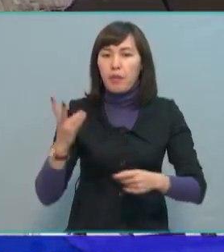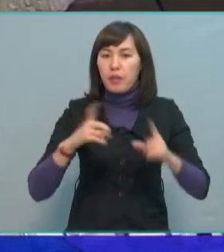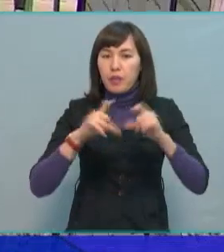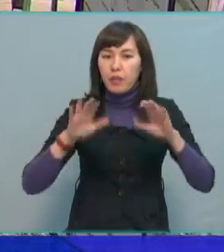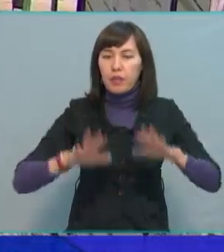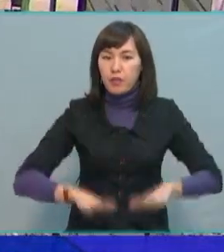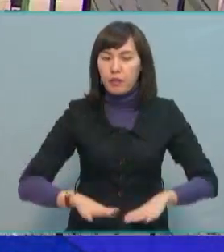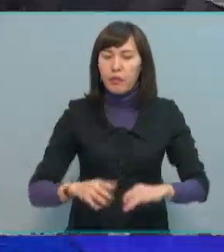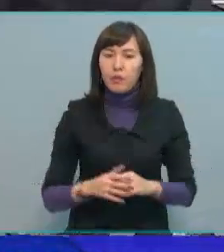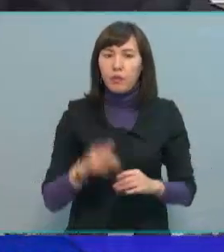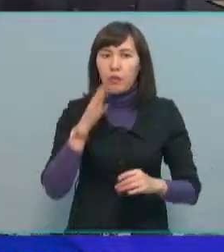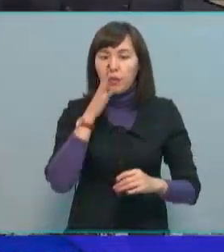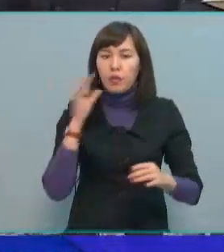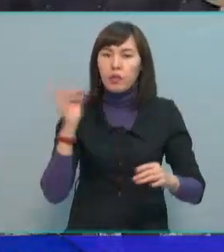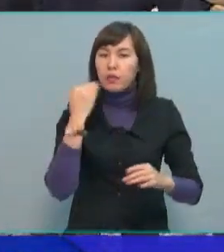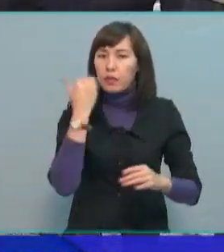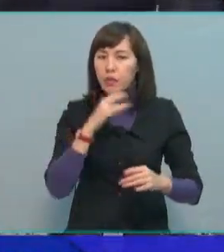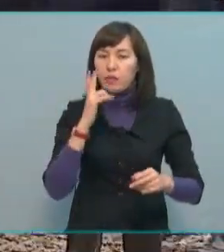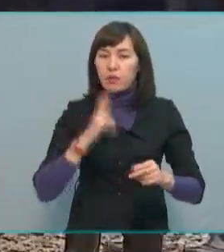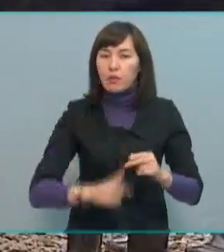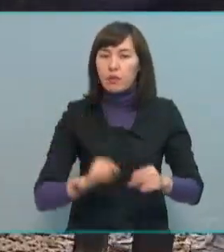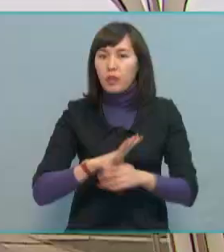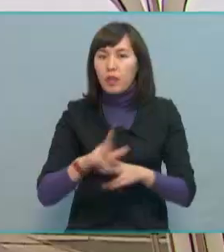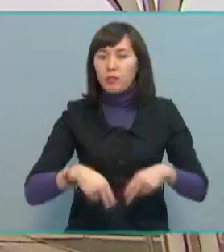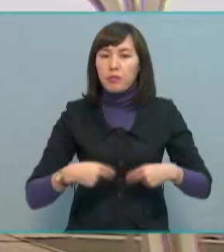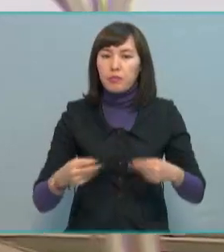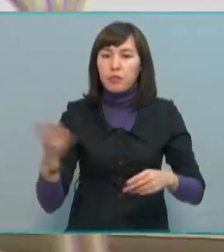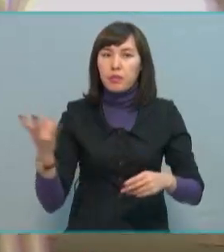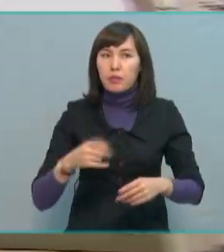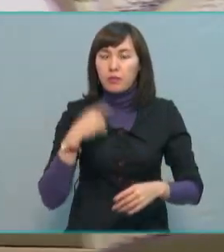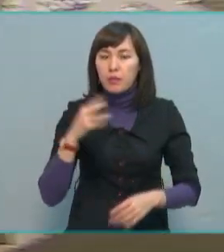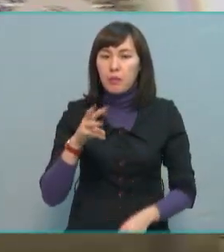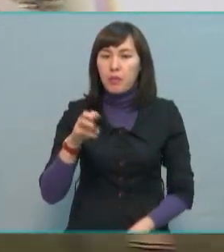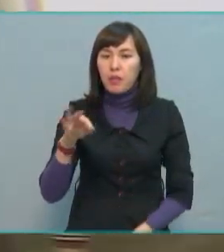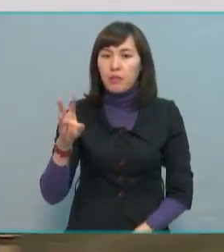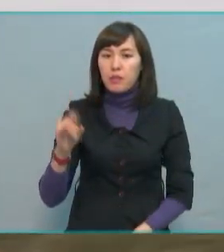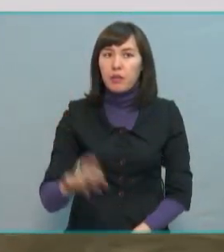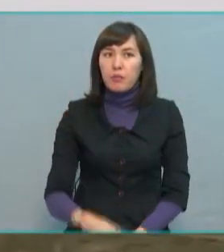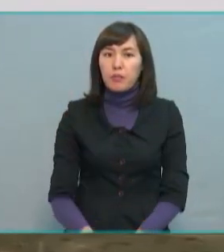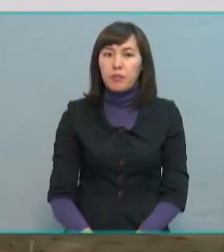нысандардың құрылысының уақытылы әрі сапалы аяқталуын қамтамасыз ету қажет деді Асқар Мамин.